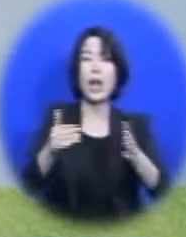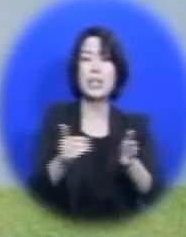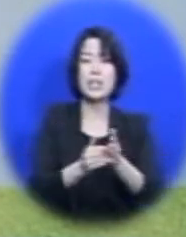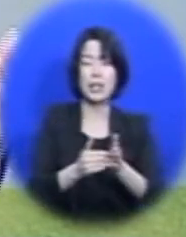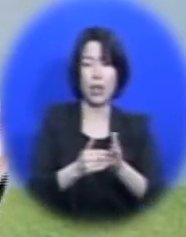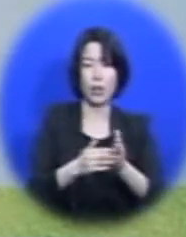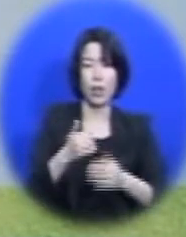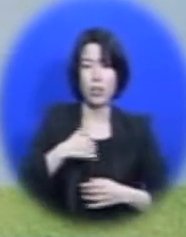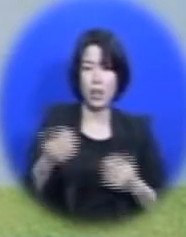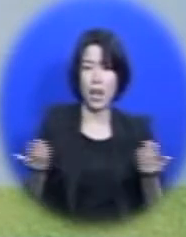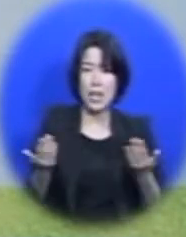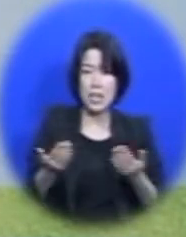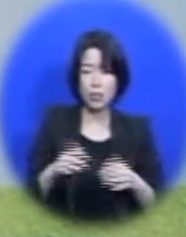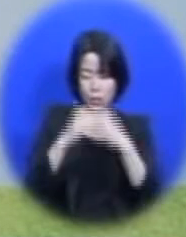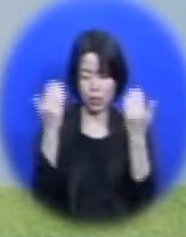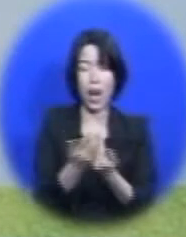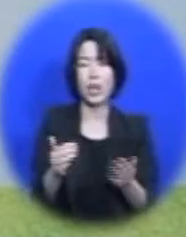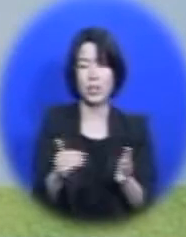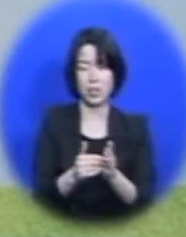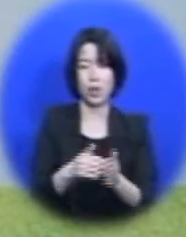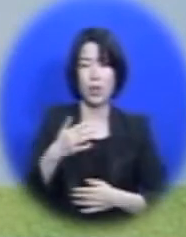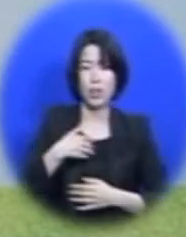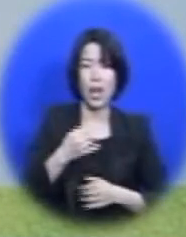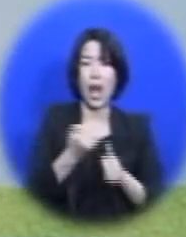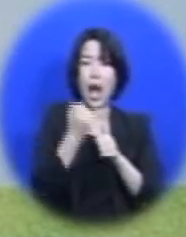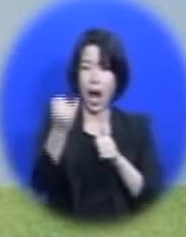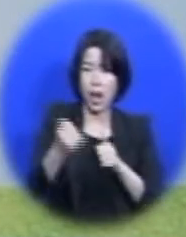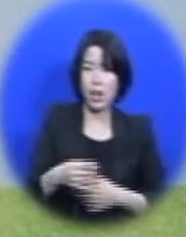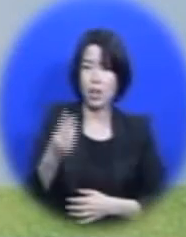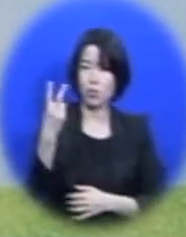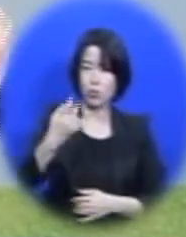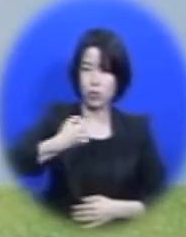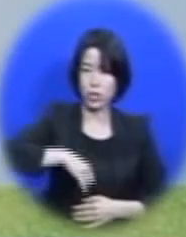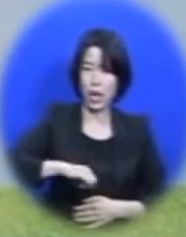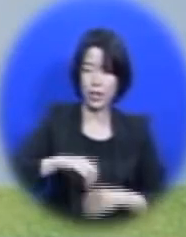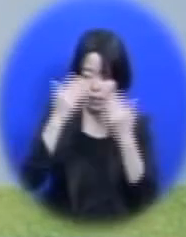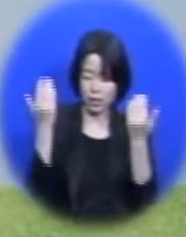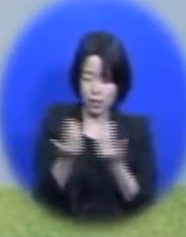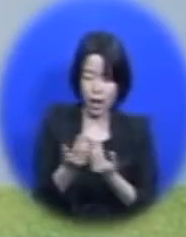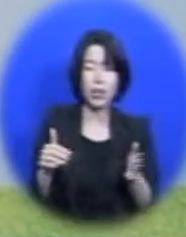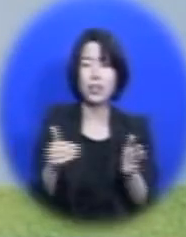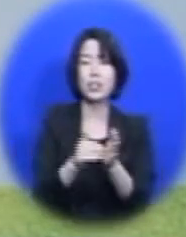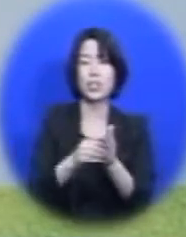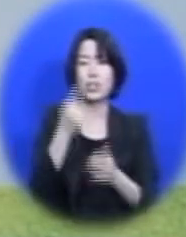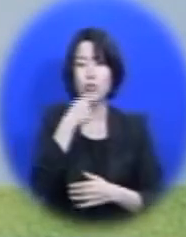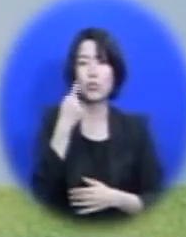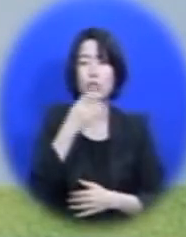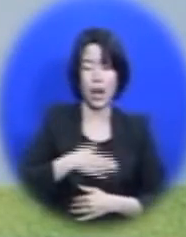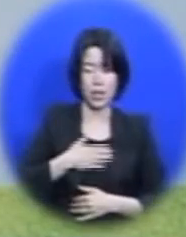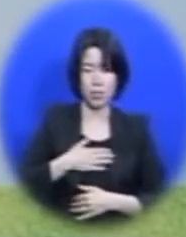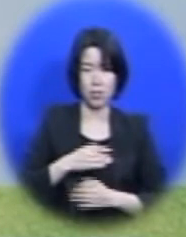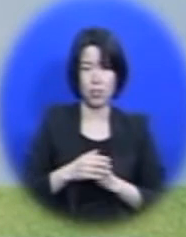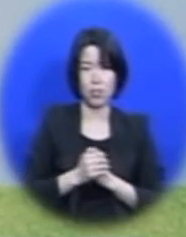내 사역도 다 끝나고 저희 아내와 두 딸은 그날로 끊치고 그렇게 되는 줄